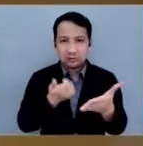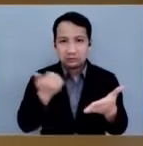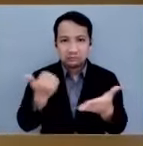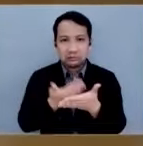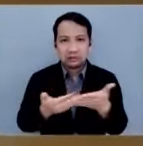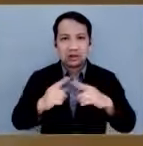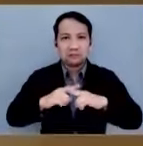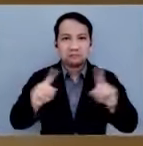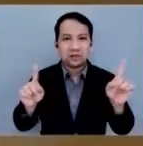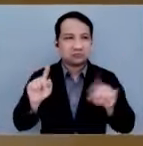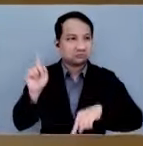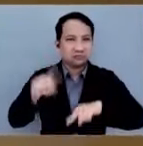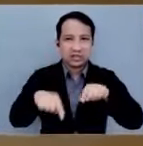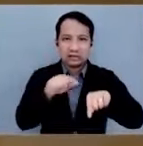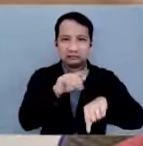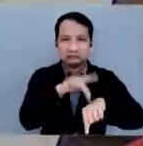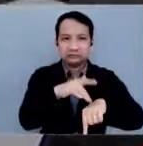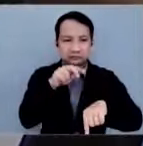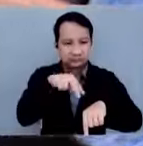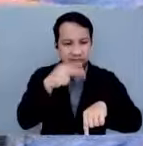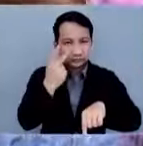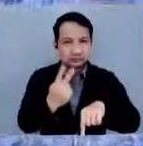nang mapakinabangan sa mga nakuha nila.